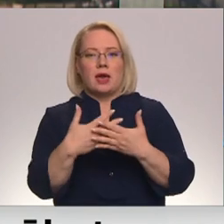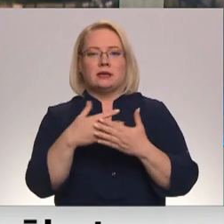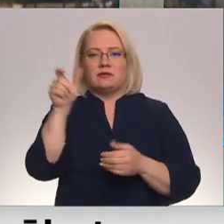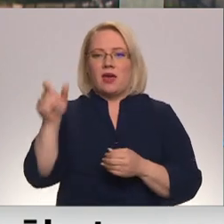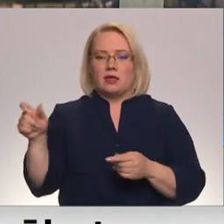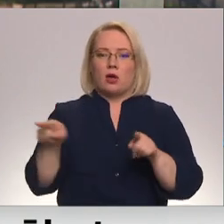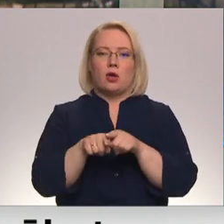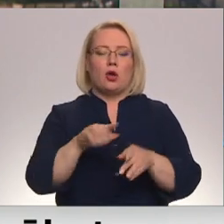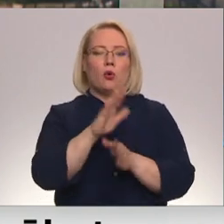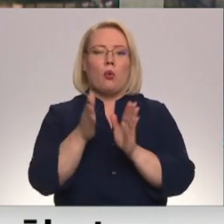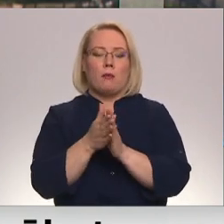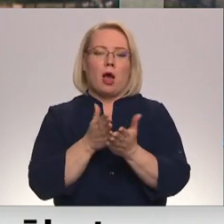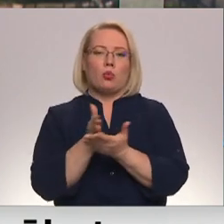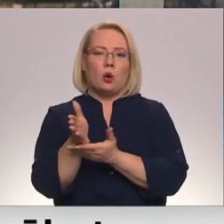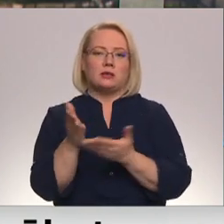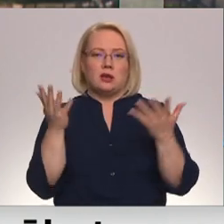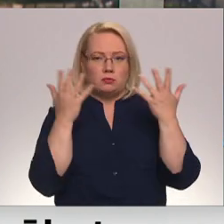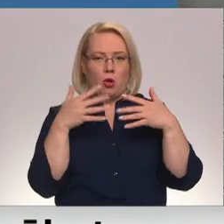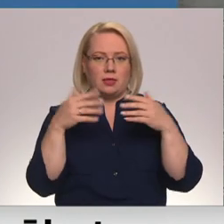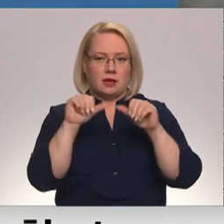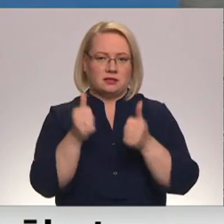gan kopā ar nozares politikas veidotājiem.